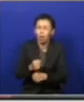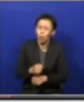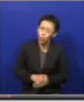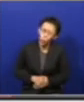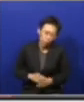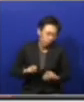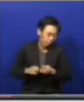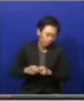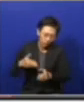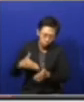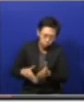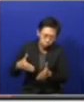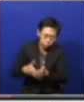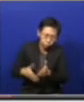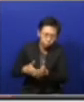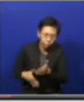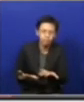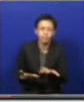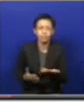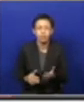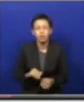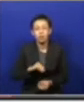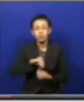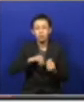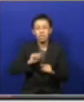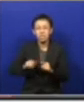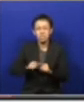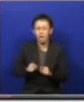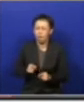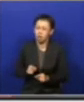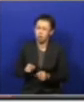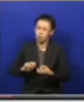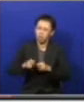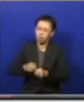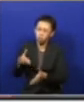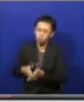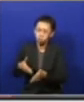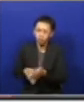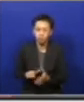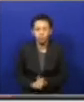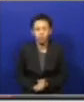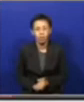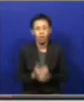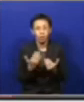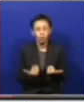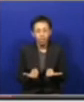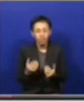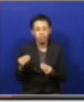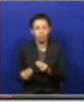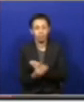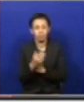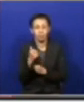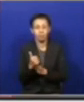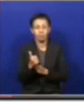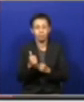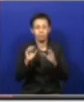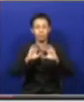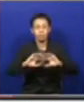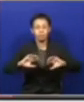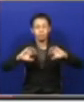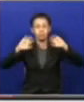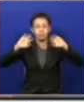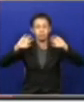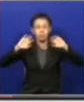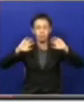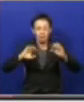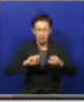ผู้ประกอบการทั้งหลายนะคะอันนี้ก็ถือเป็นเวลาดีเป็นโอกาสดีที่รัฐบาลจะได้พลิกวิกฤต